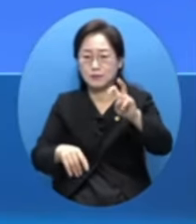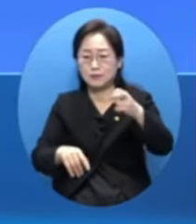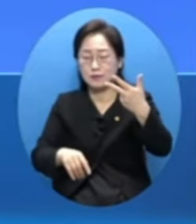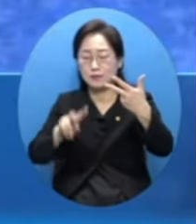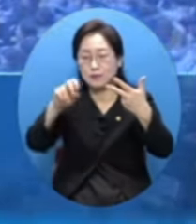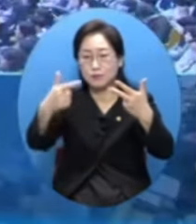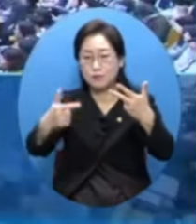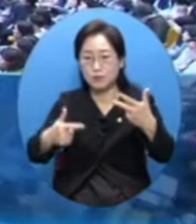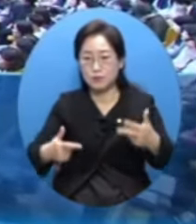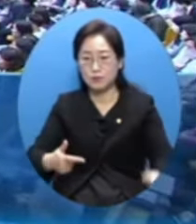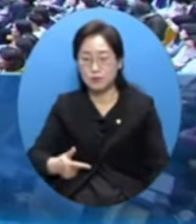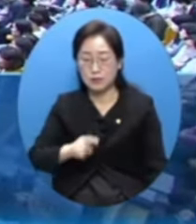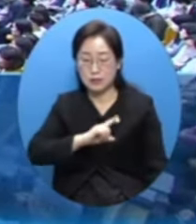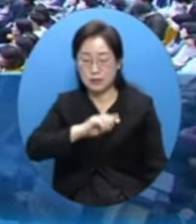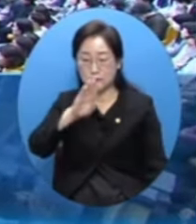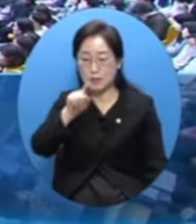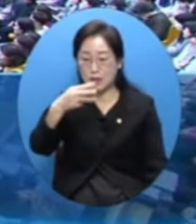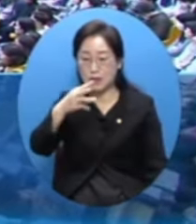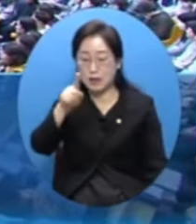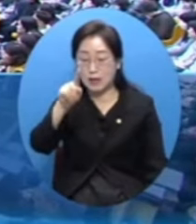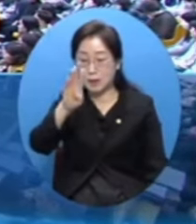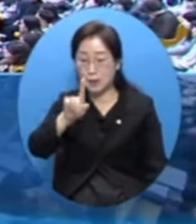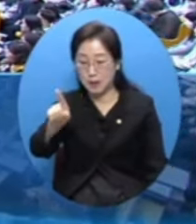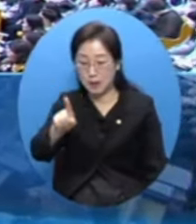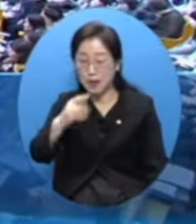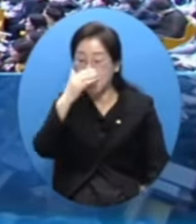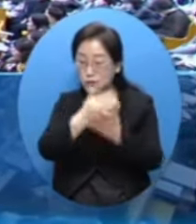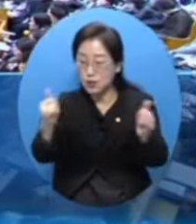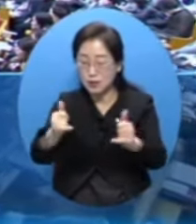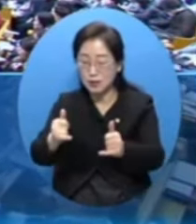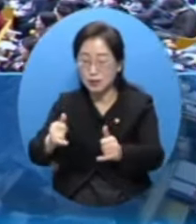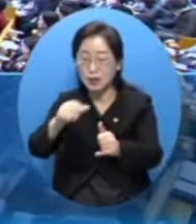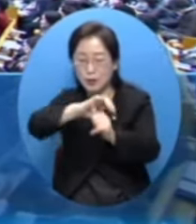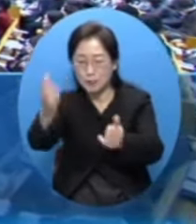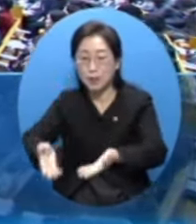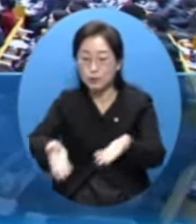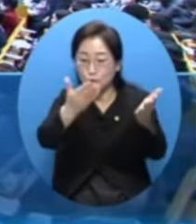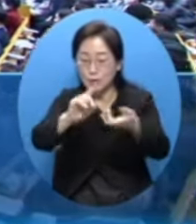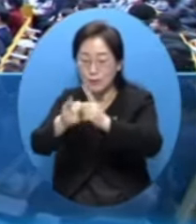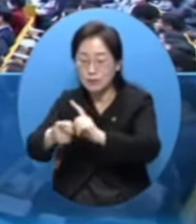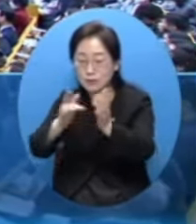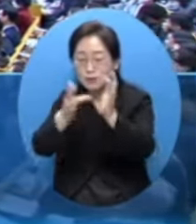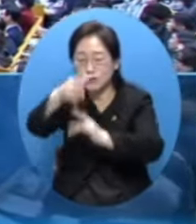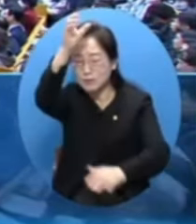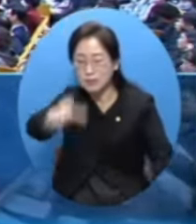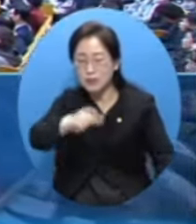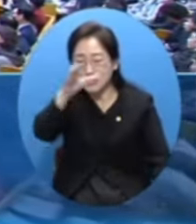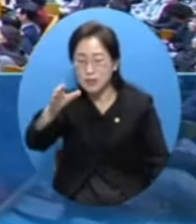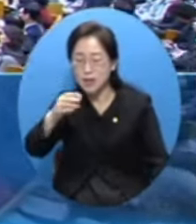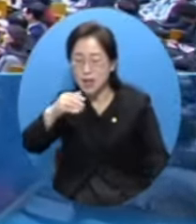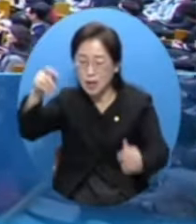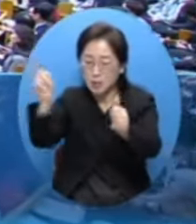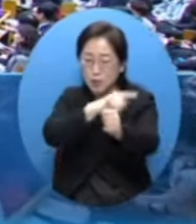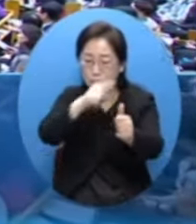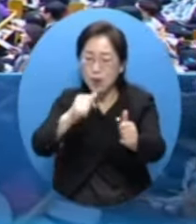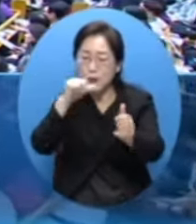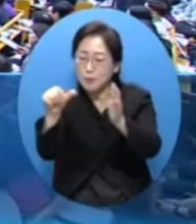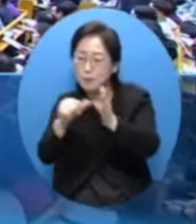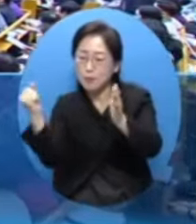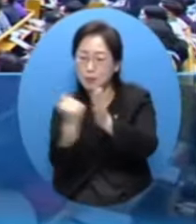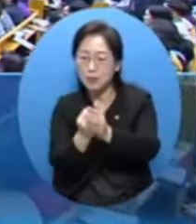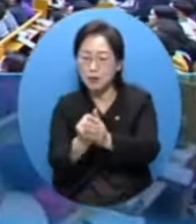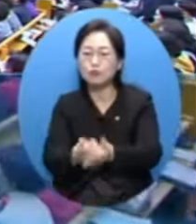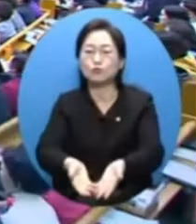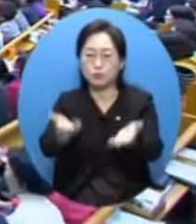바라바는 그들에게 놓아주고 예수는 채찍질하고 십자가에 못받게 넘겨 주니라 말씀하고 있습니다